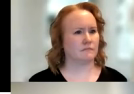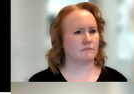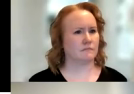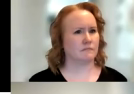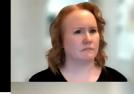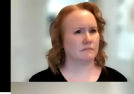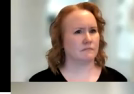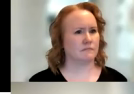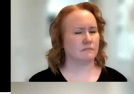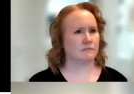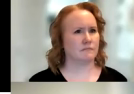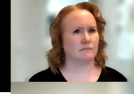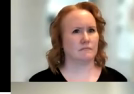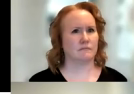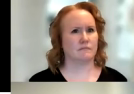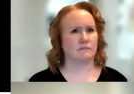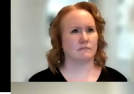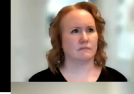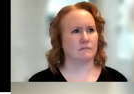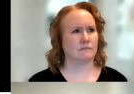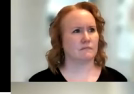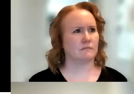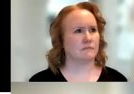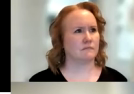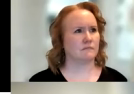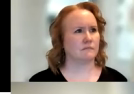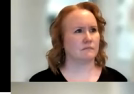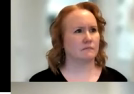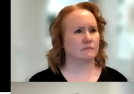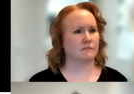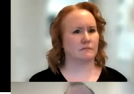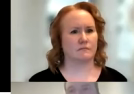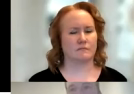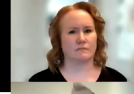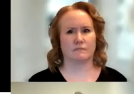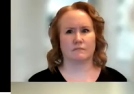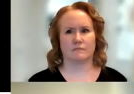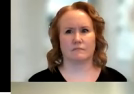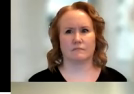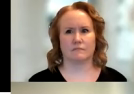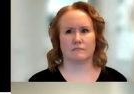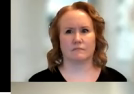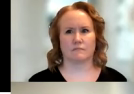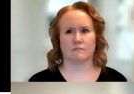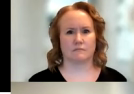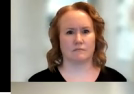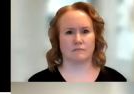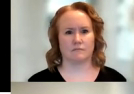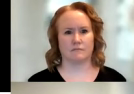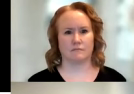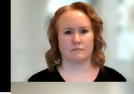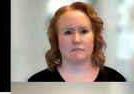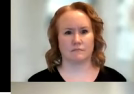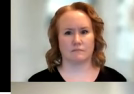utredning og denne konkluderer da med at direktivet totalharmoniserende Og de samme oppfatninger også å